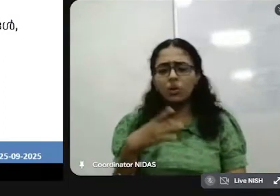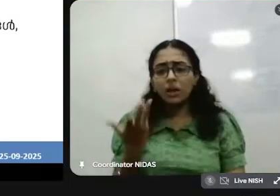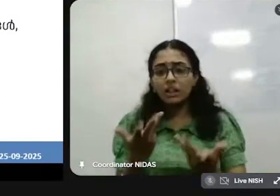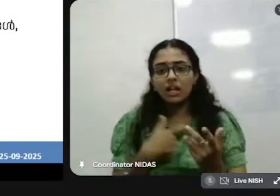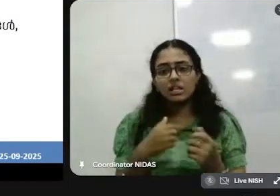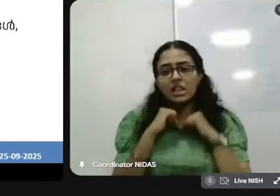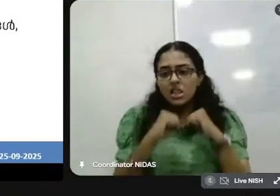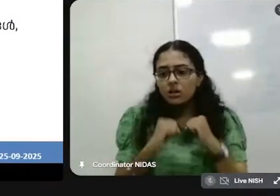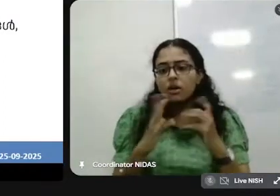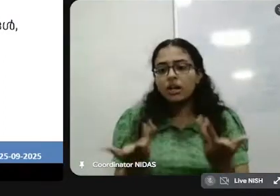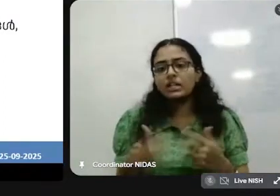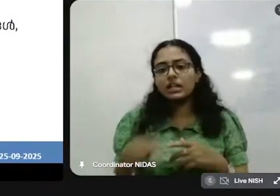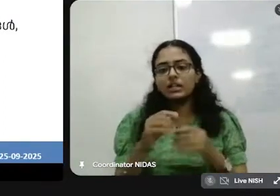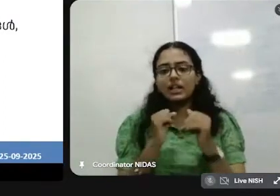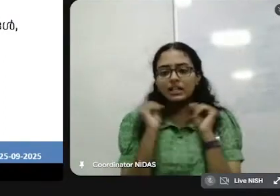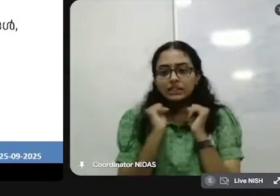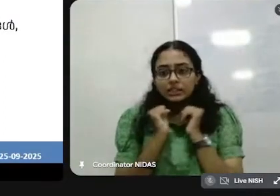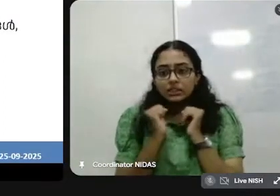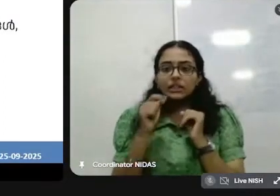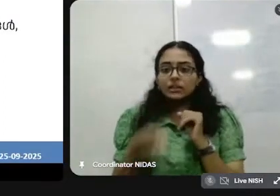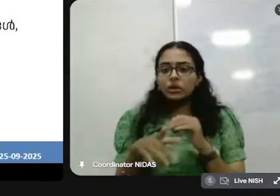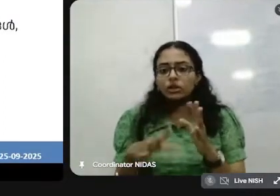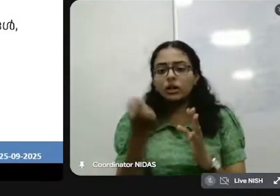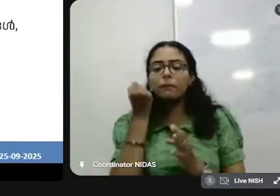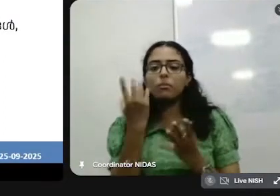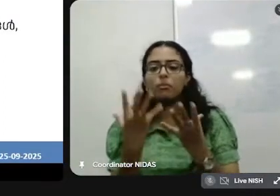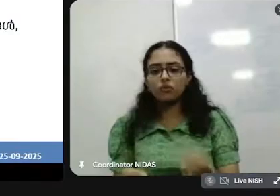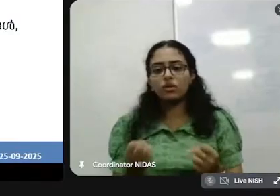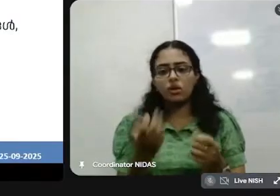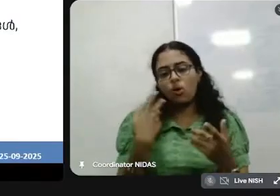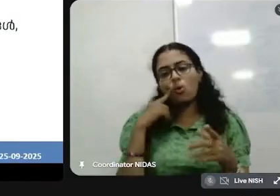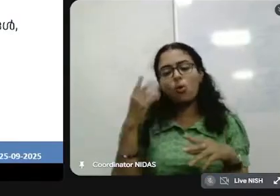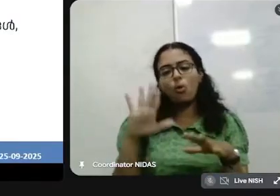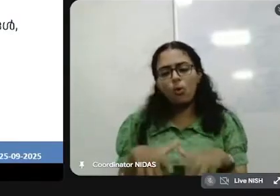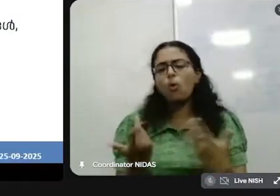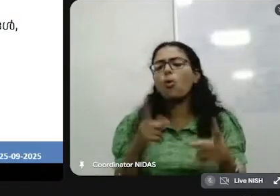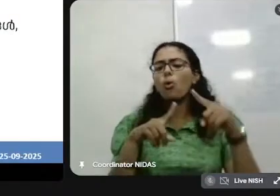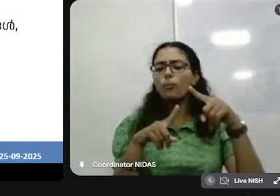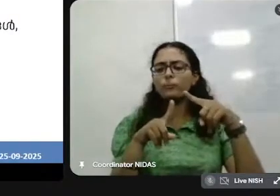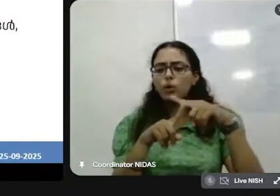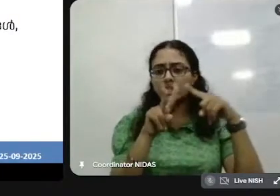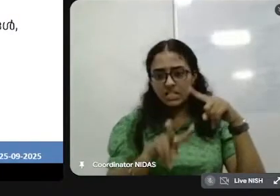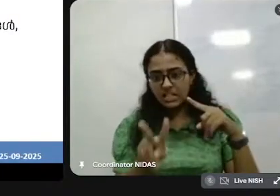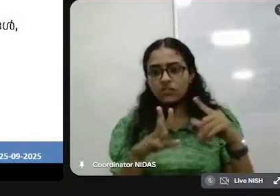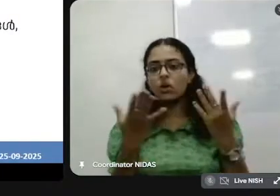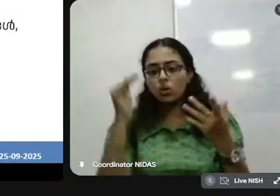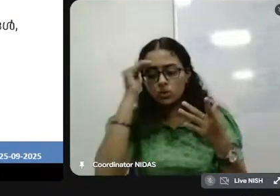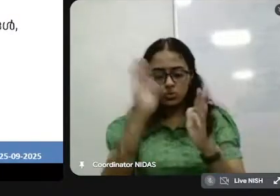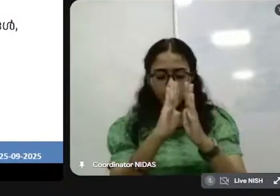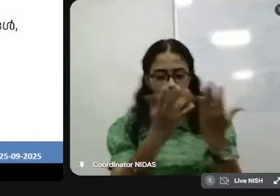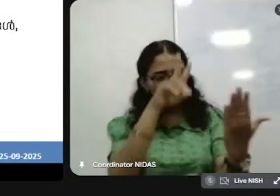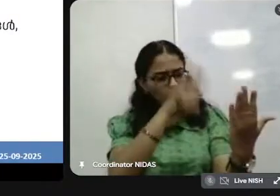അത് പോയി കണ്ടുപിടിക്കാനായിട്ട് നമ്മൾ അവരെ പരിശീലിപ്പിക്കുക. ഒരു TV പ്രോഗ്രാം കാണുമ്പോൾ അല്ലെങ്കിൽ ഒരു പത്രം വായിച്ചതിന് ശേഷം